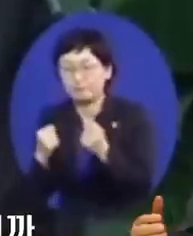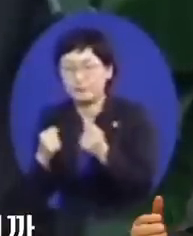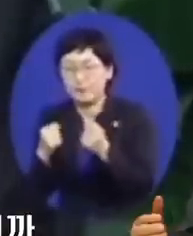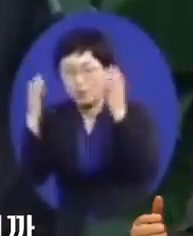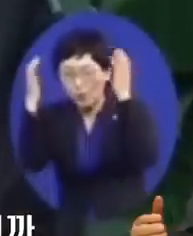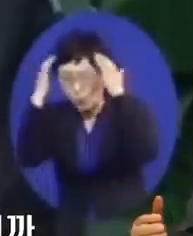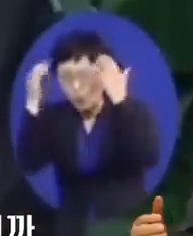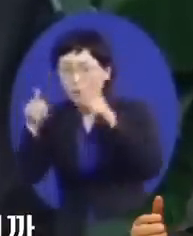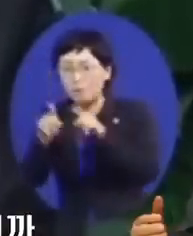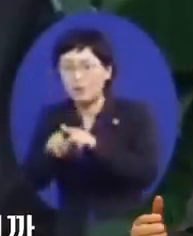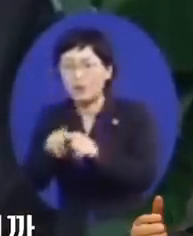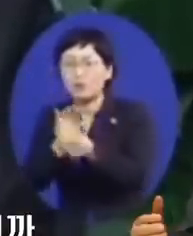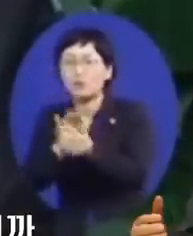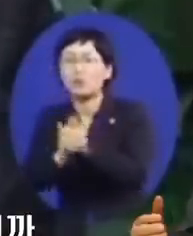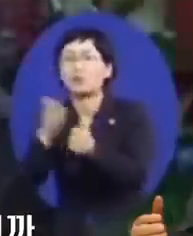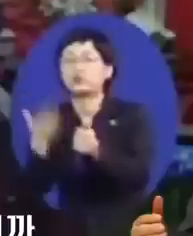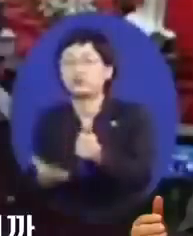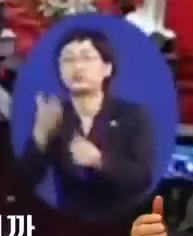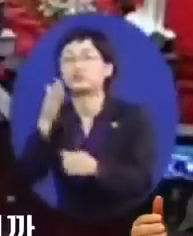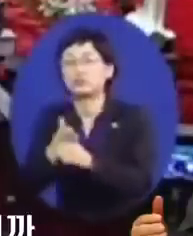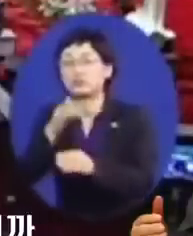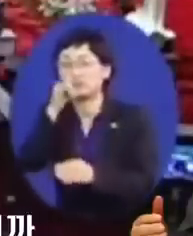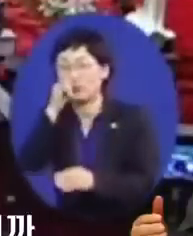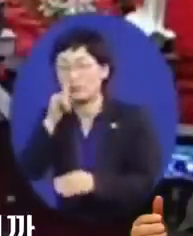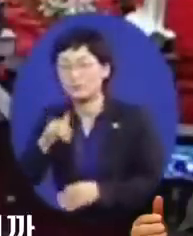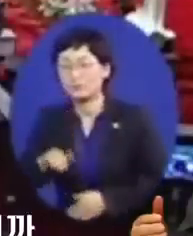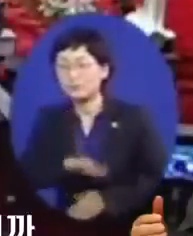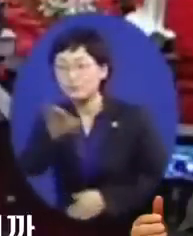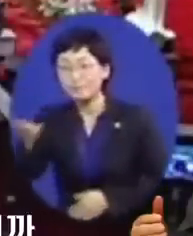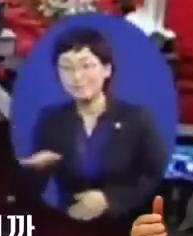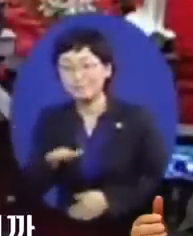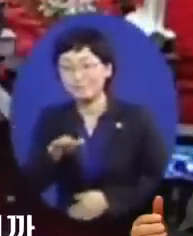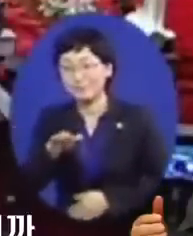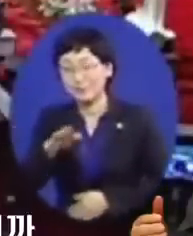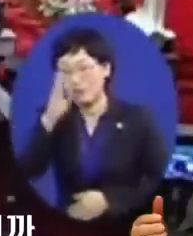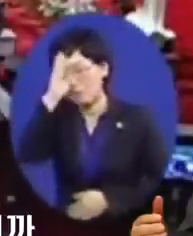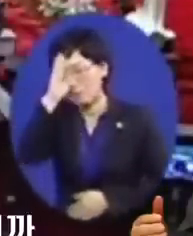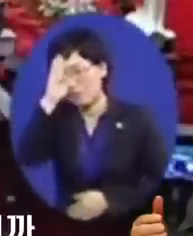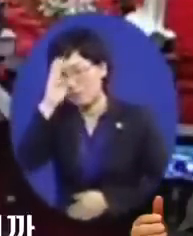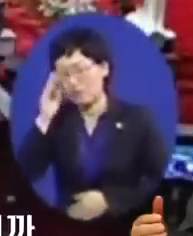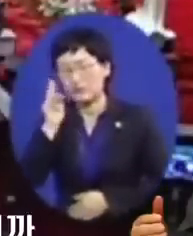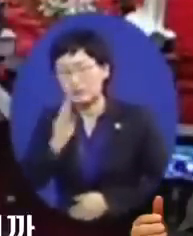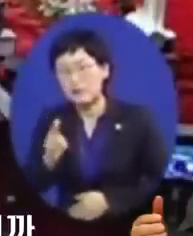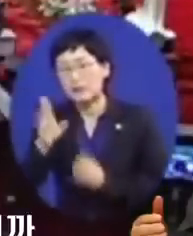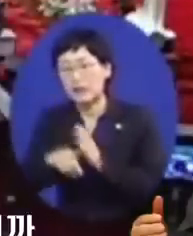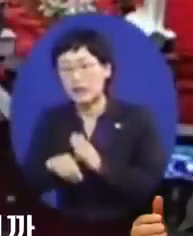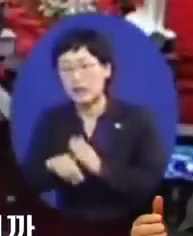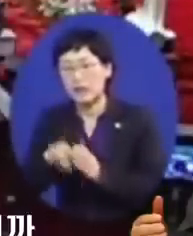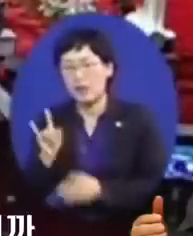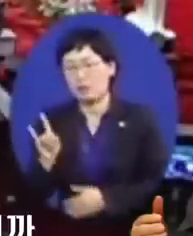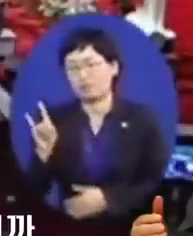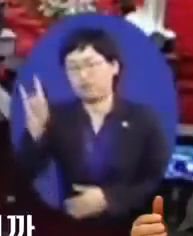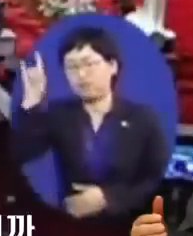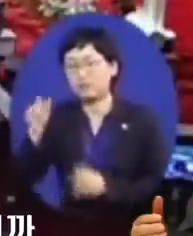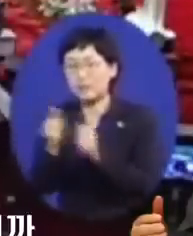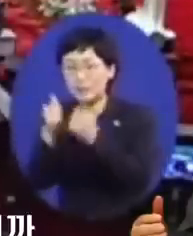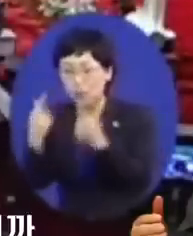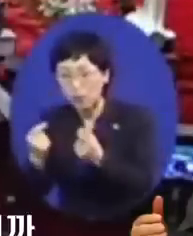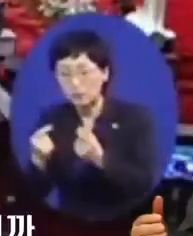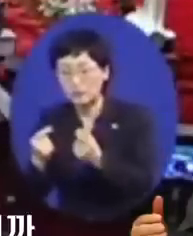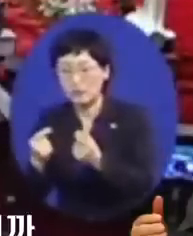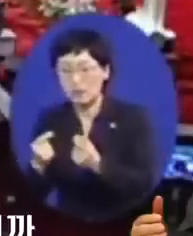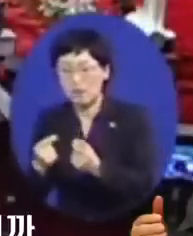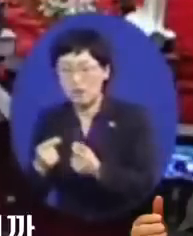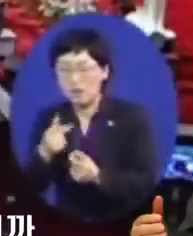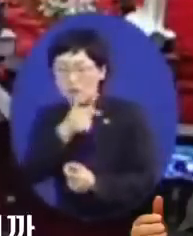구원의 손길을 붙이고 있는 것입니다. 우리 병이 괴로울 때, 골리앗 같은 문제를 만나 낙심할 때,